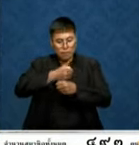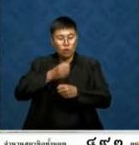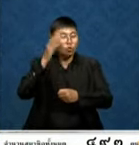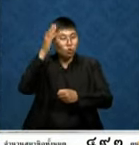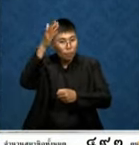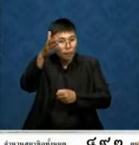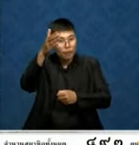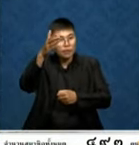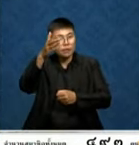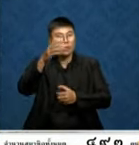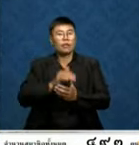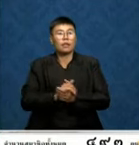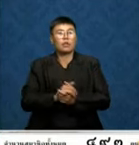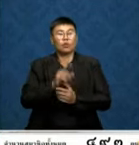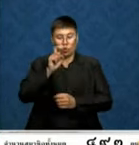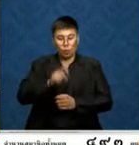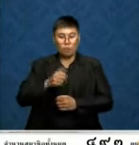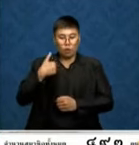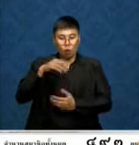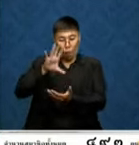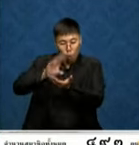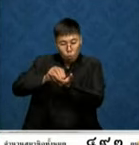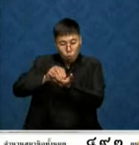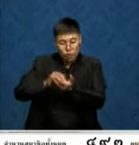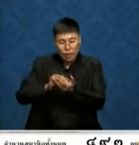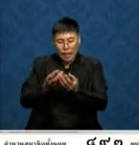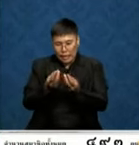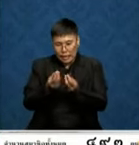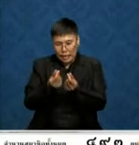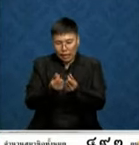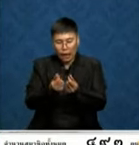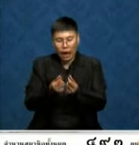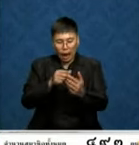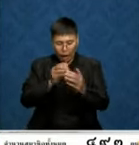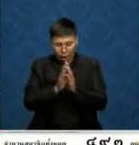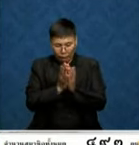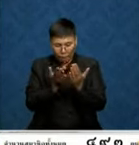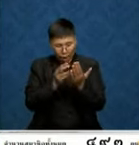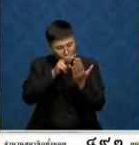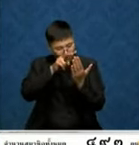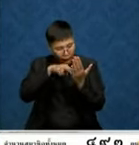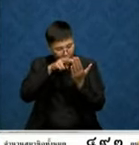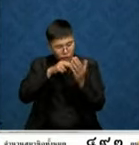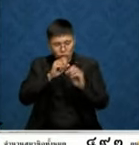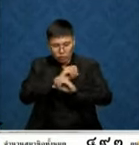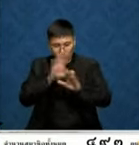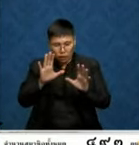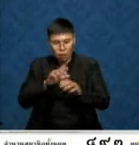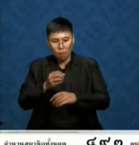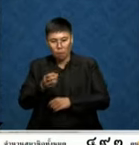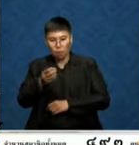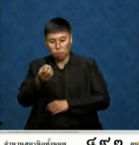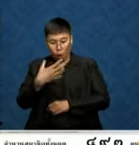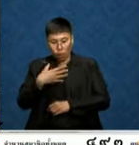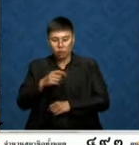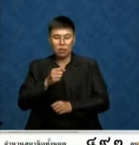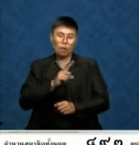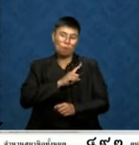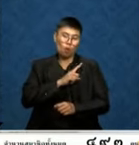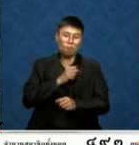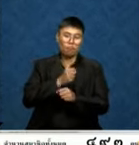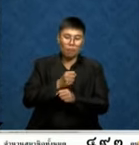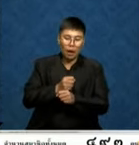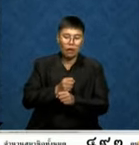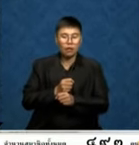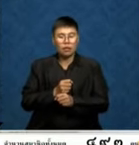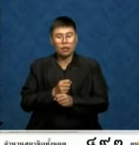รที่จะมีข้อมูลรายละเอียดว่าชัดเจนกว่านี้ครับว่าควรจะทำอะไรไม่ใช่มาบอกแค่ว่ากองทุนนี้ทำหน้าที่อะไรทำหน้าที่อะไรอ